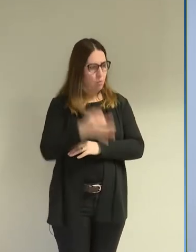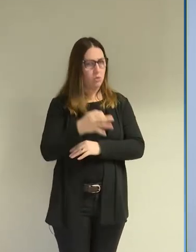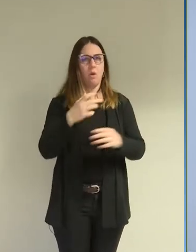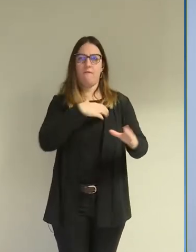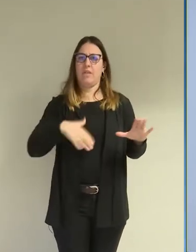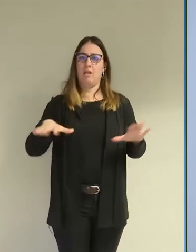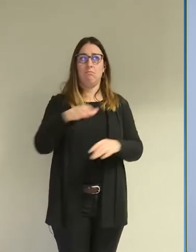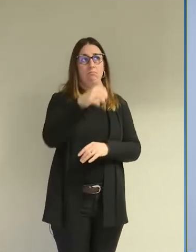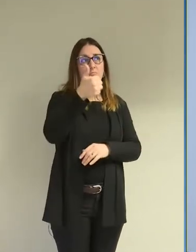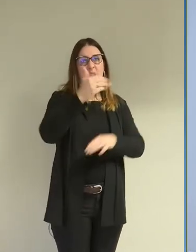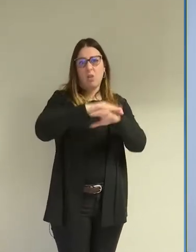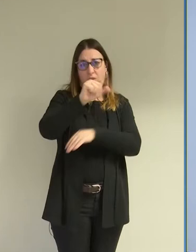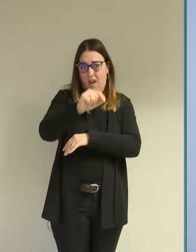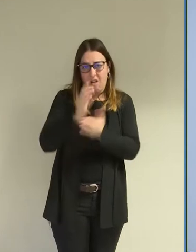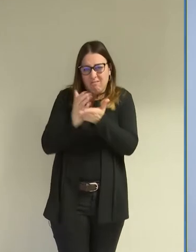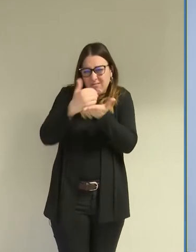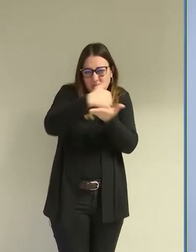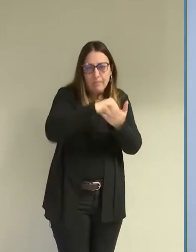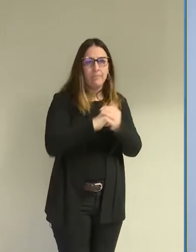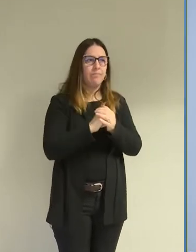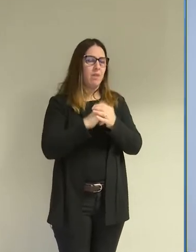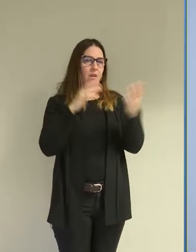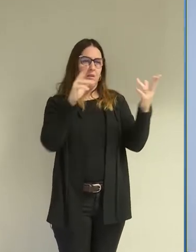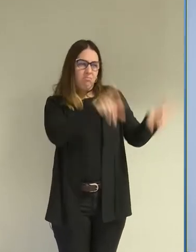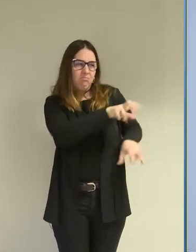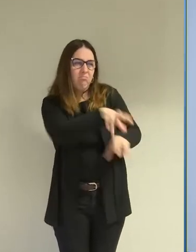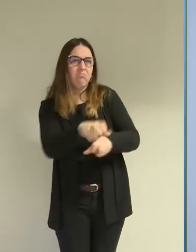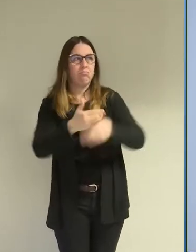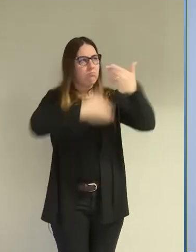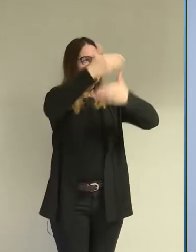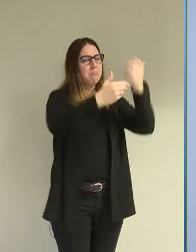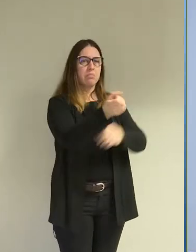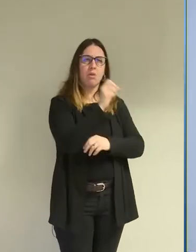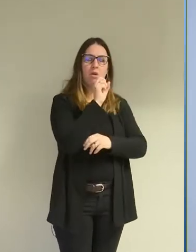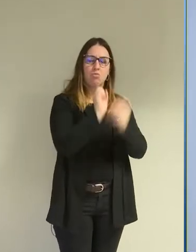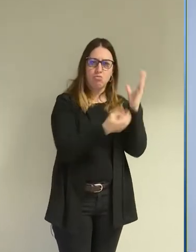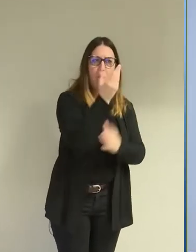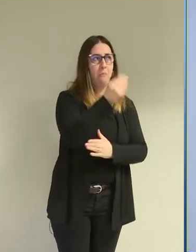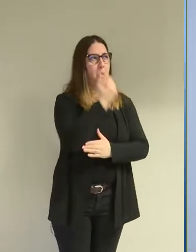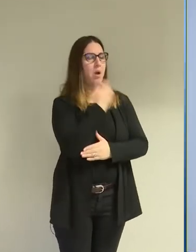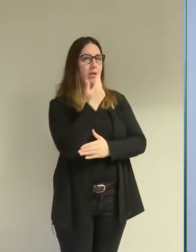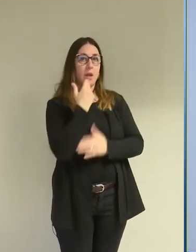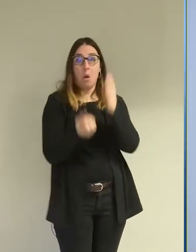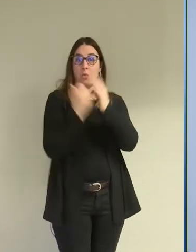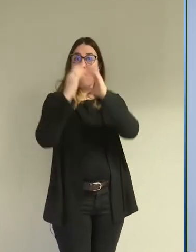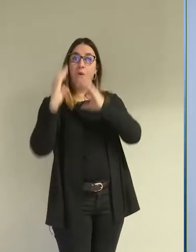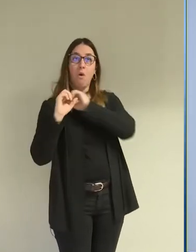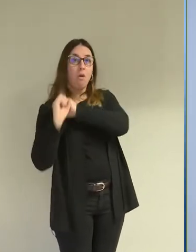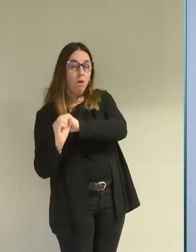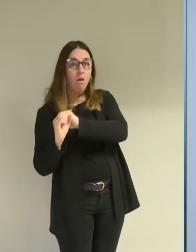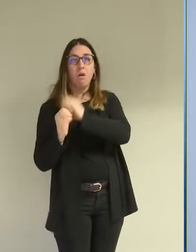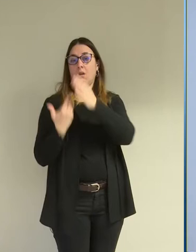un vingtième des espaces verts des constructions neuves de qualité un nouvel ehpad qui sera livré cette année une nouvelle école en